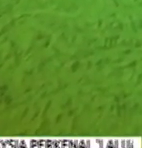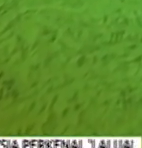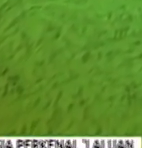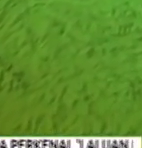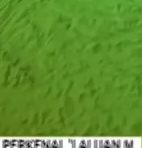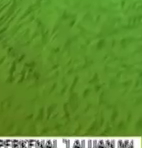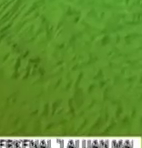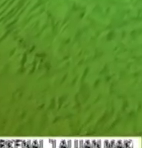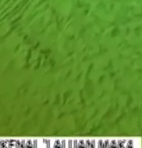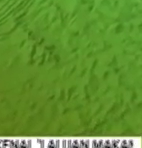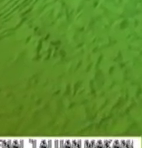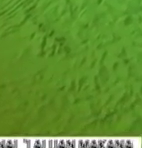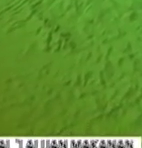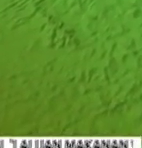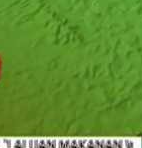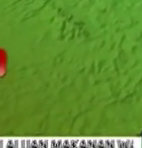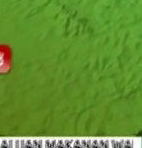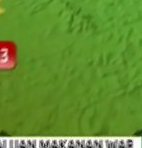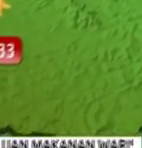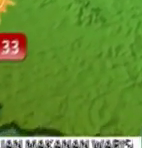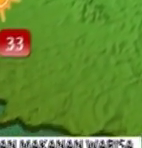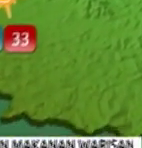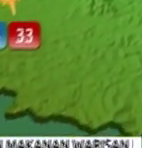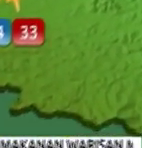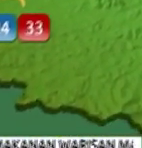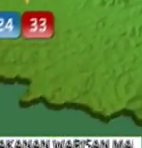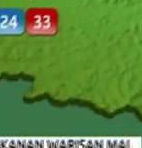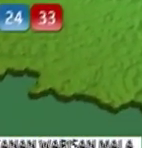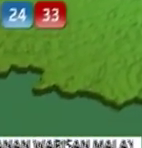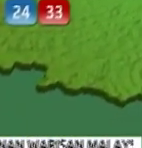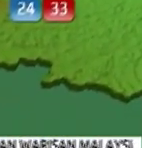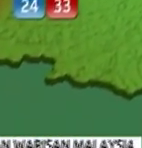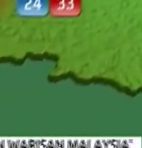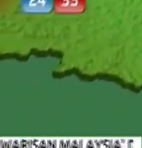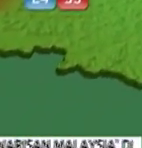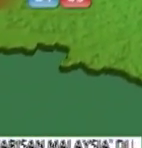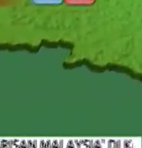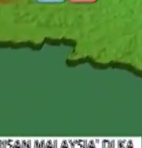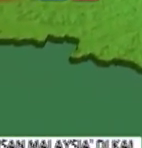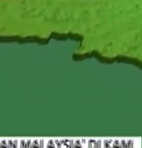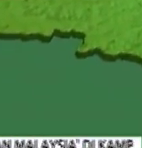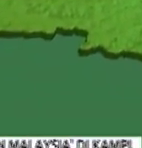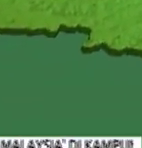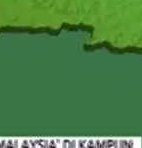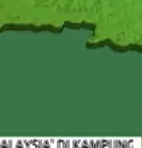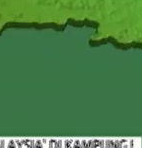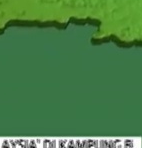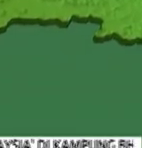We'll be right back.